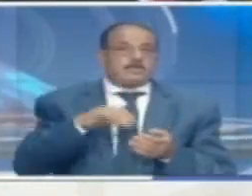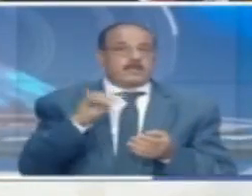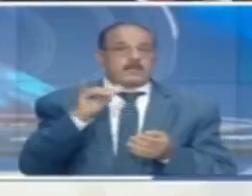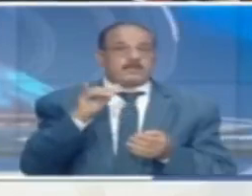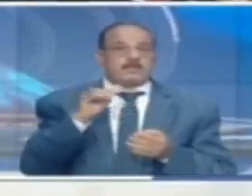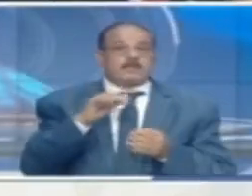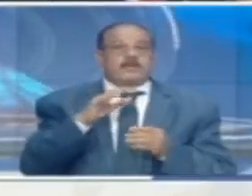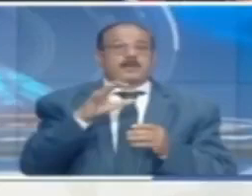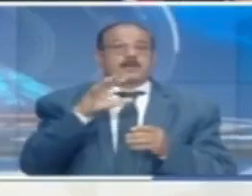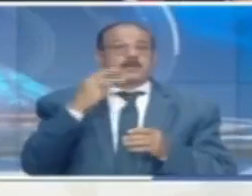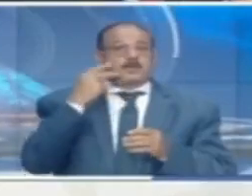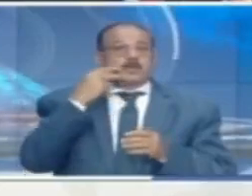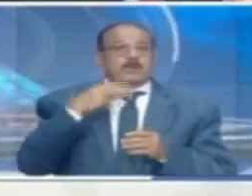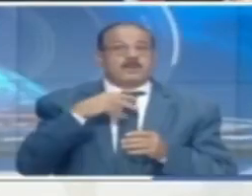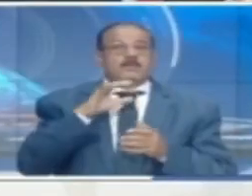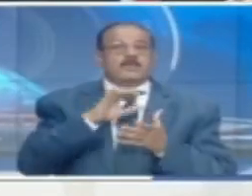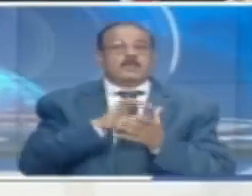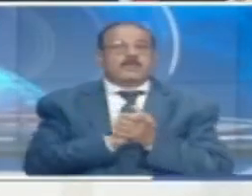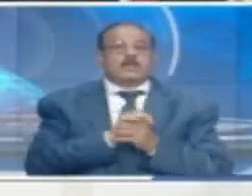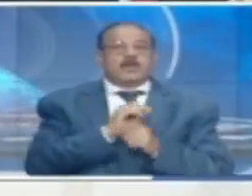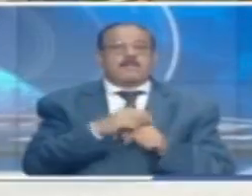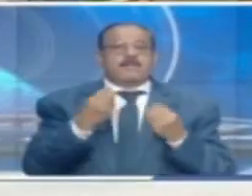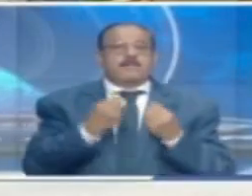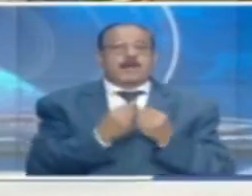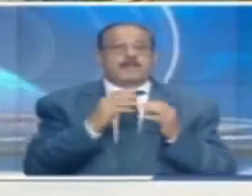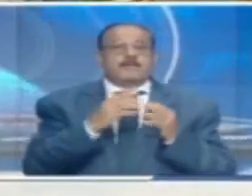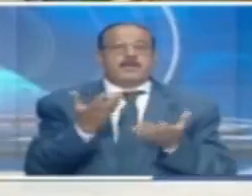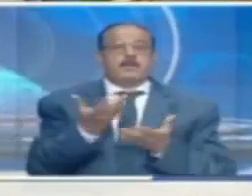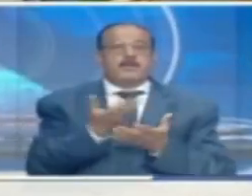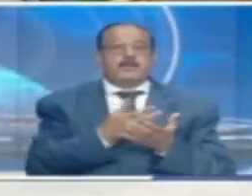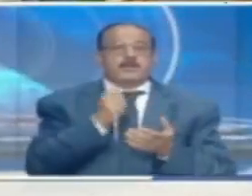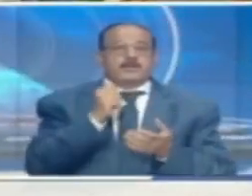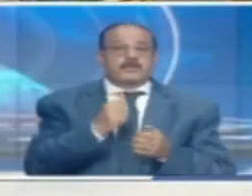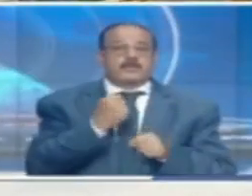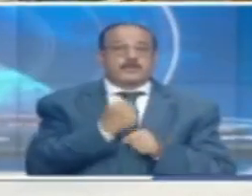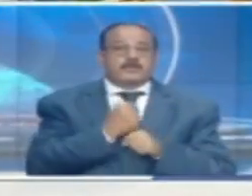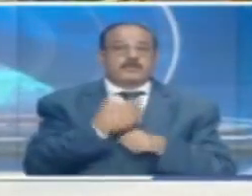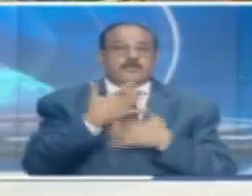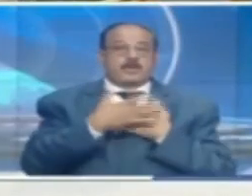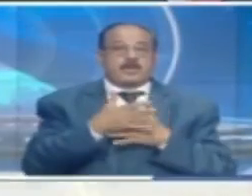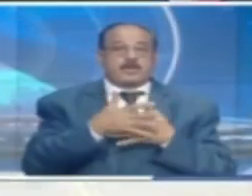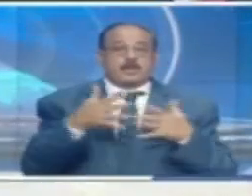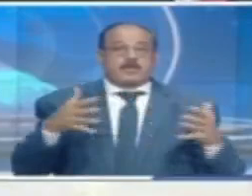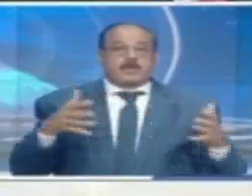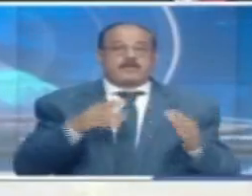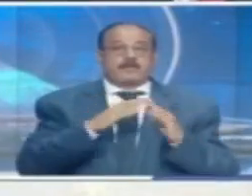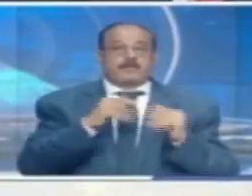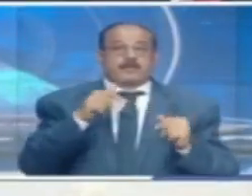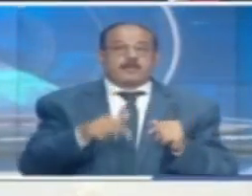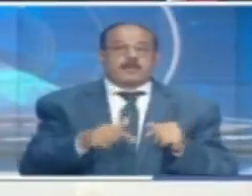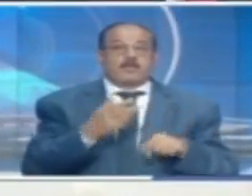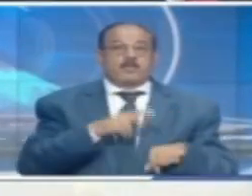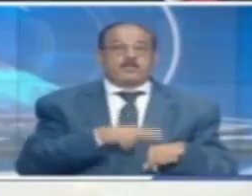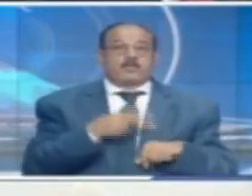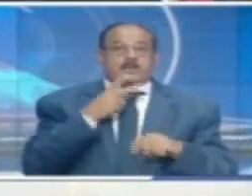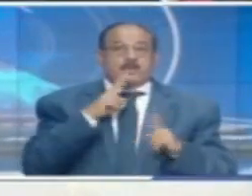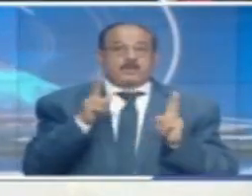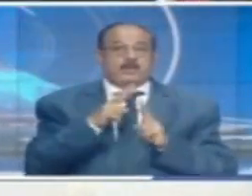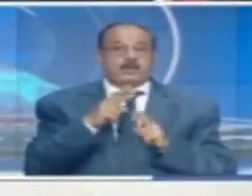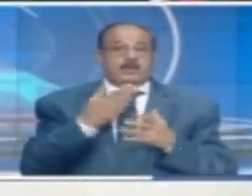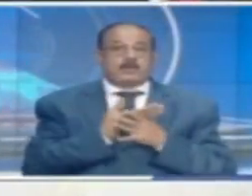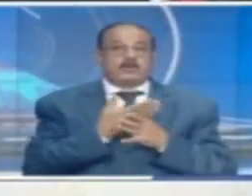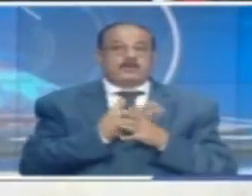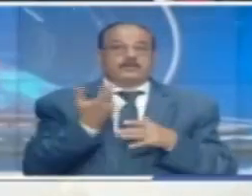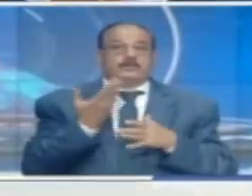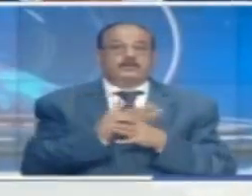الجنوبي اهتمام بلاده بتعميق العلاقات مع مصر وزيادة استثماراتها في المشروعات الكبرى بمصر. هذا